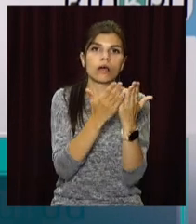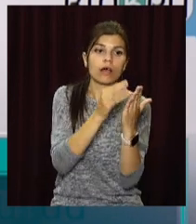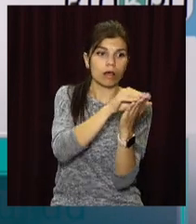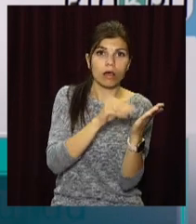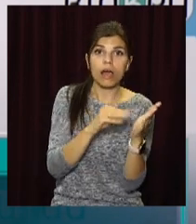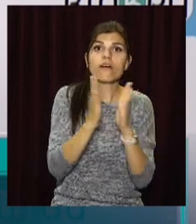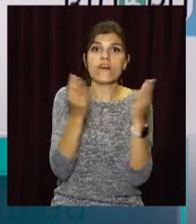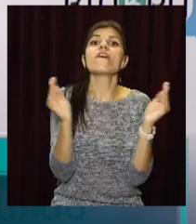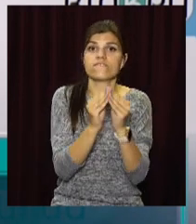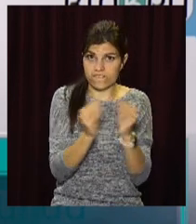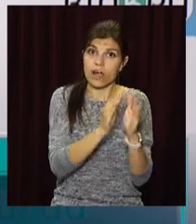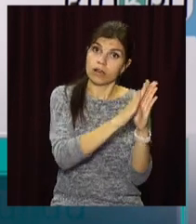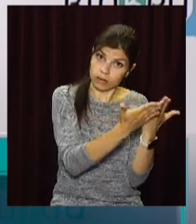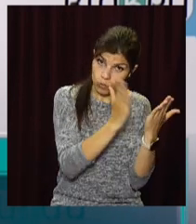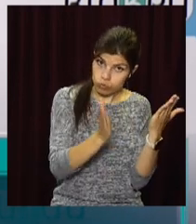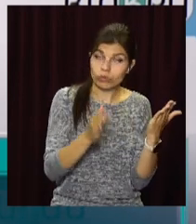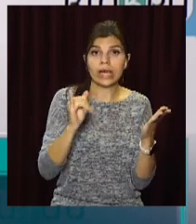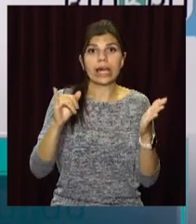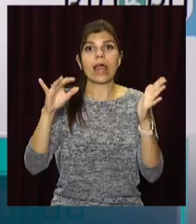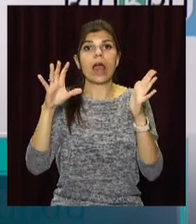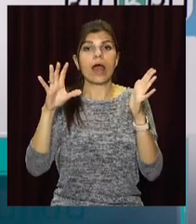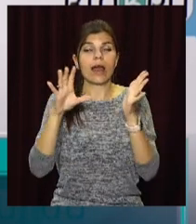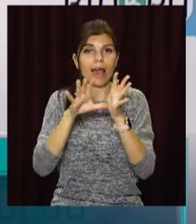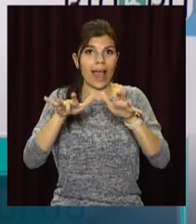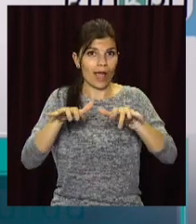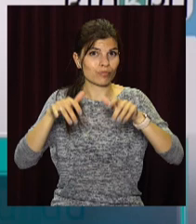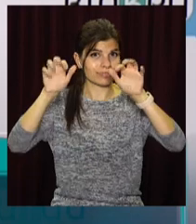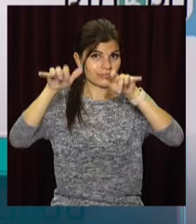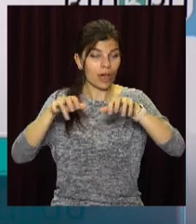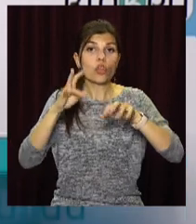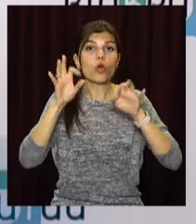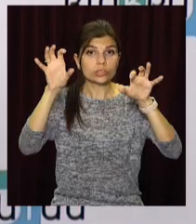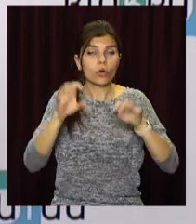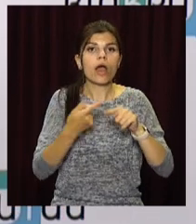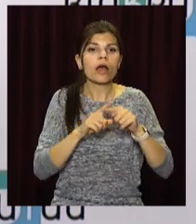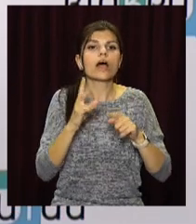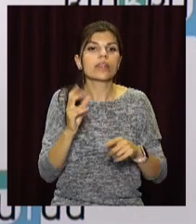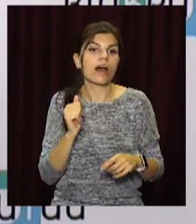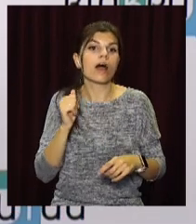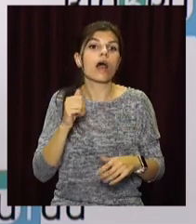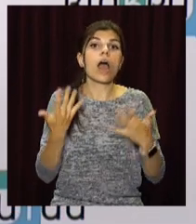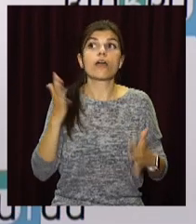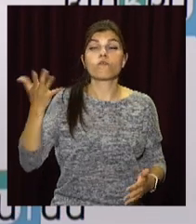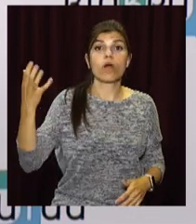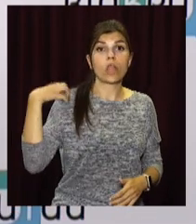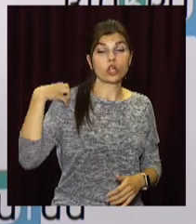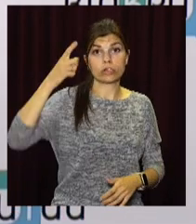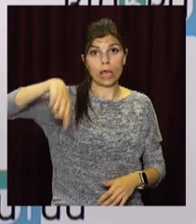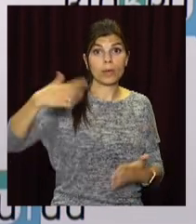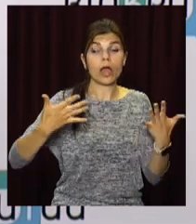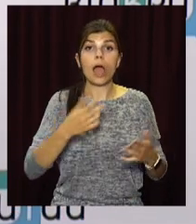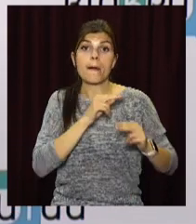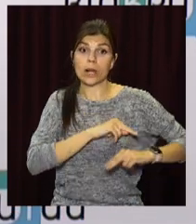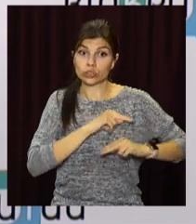дані трудові книжки у паперовому варіанті, але тепер за законом це лише на вимогу працівника. Якщо